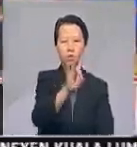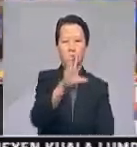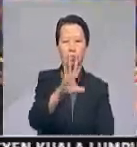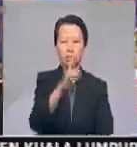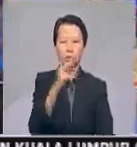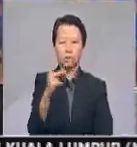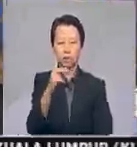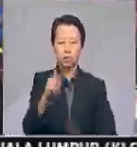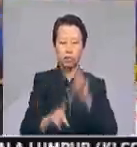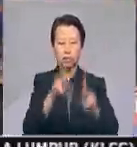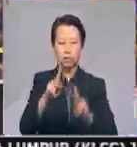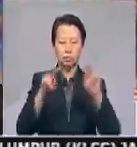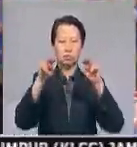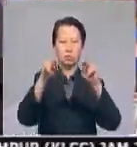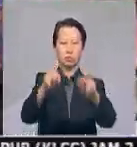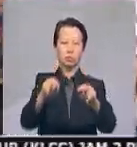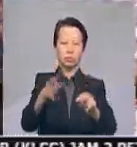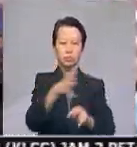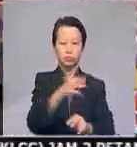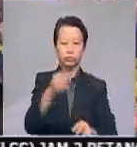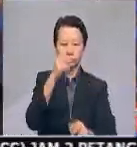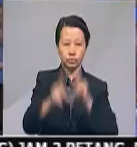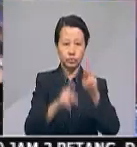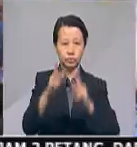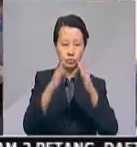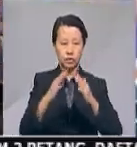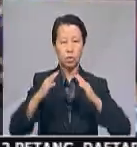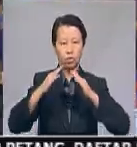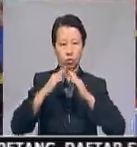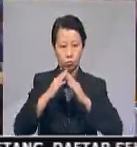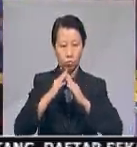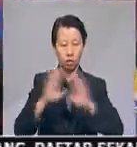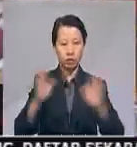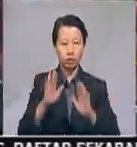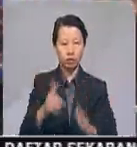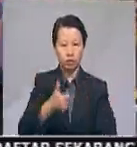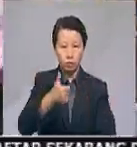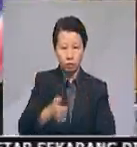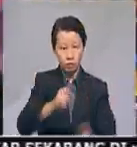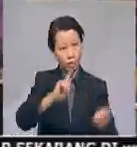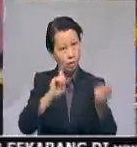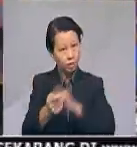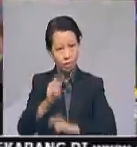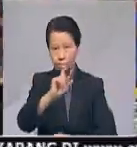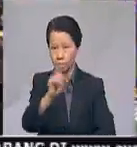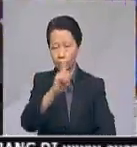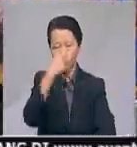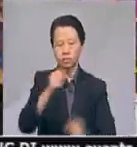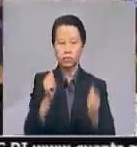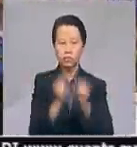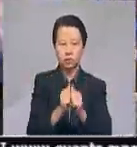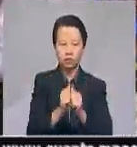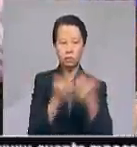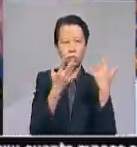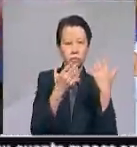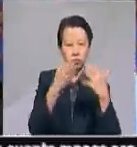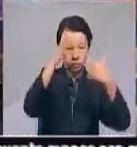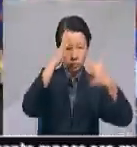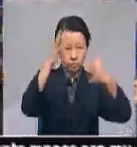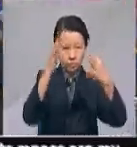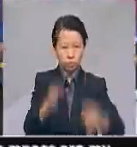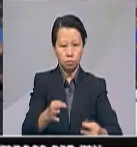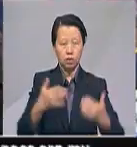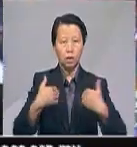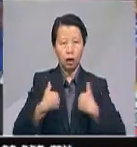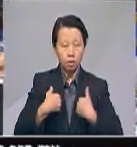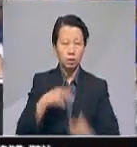85,000 penonton. Kepada para penonton di rumah, jangan alihkan siaran anda untuk kita sama-sama menantikan keputusan.